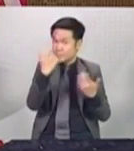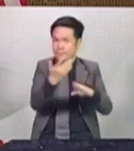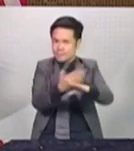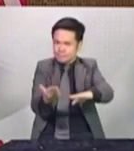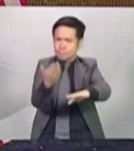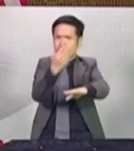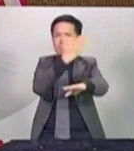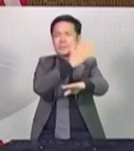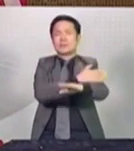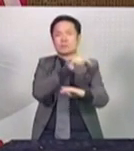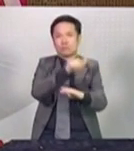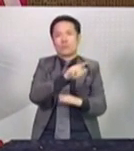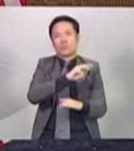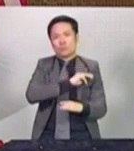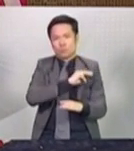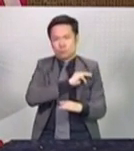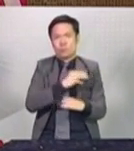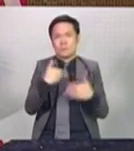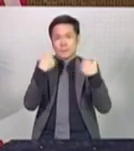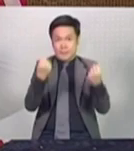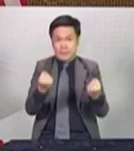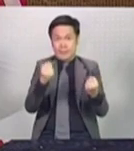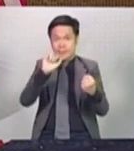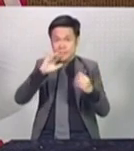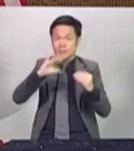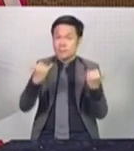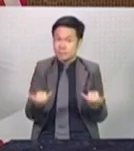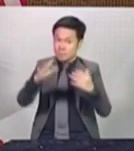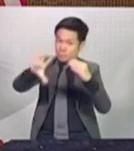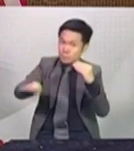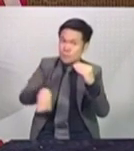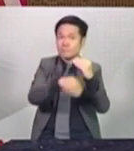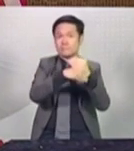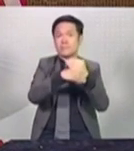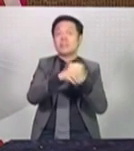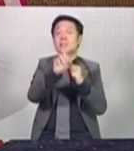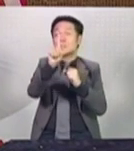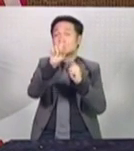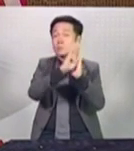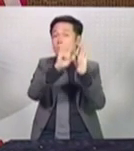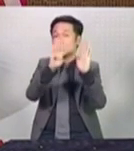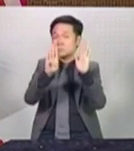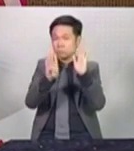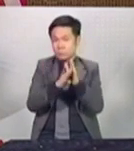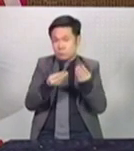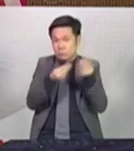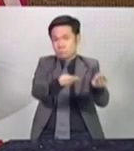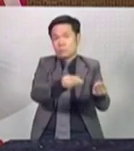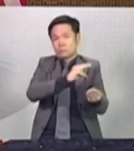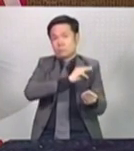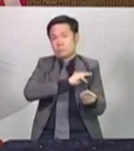kementerian, kerajaan akan menyalurkan peruntukan tambahan sebanyak RM1 bilion bagi